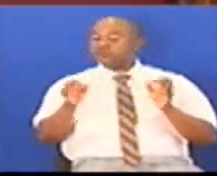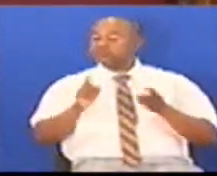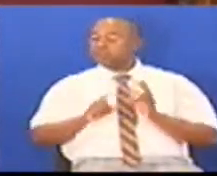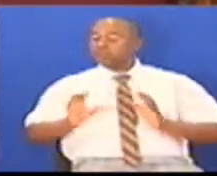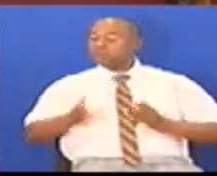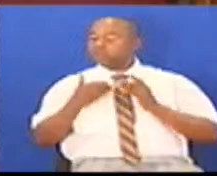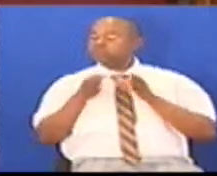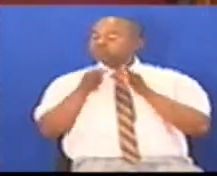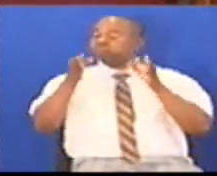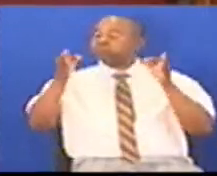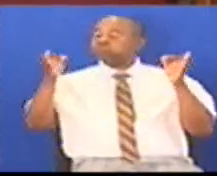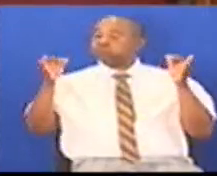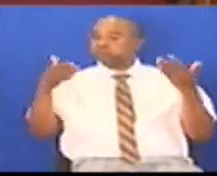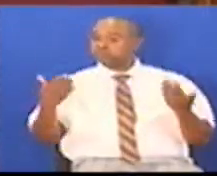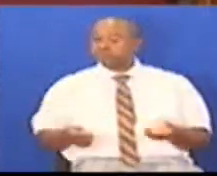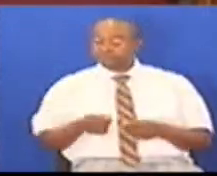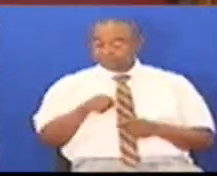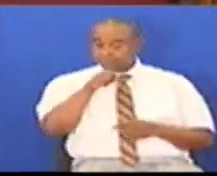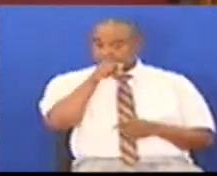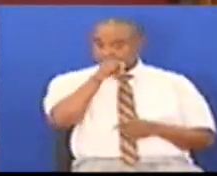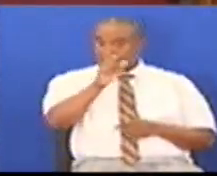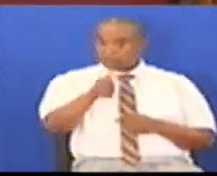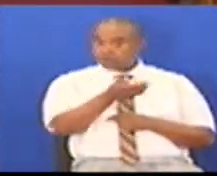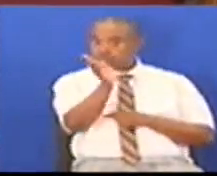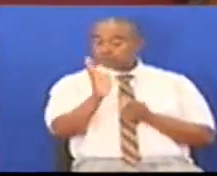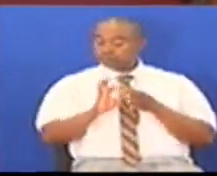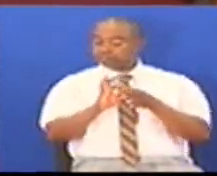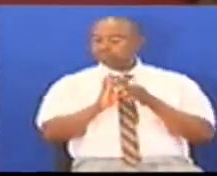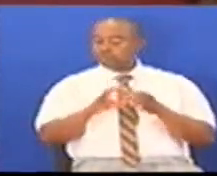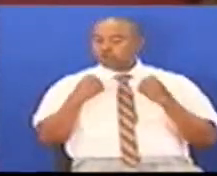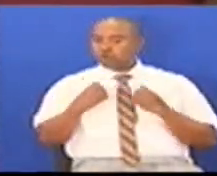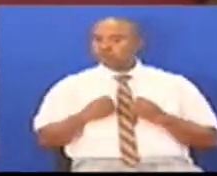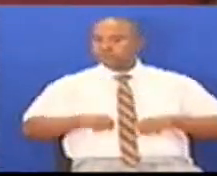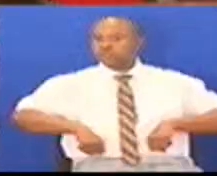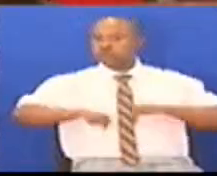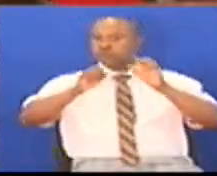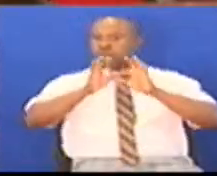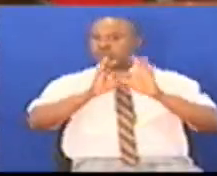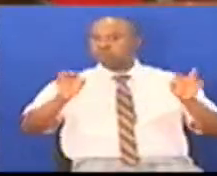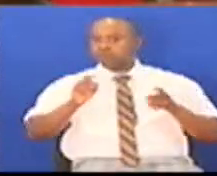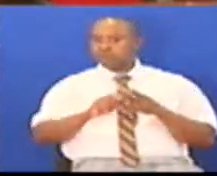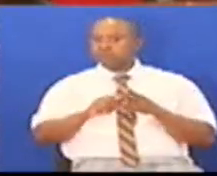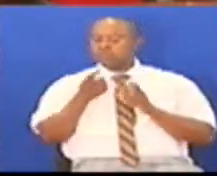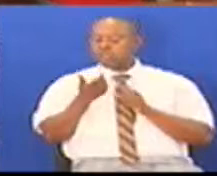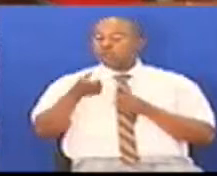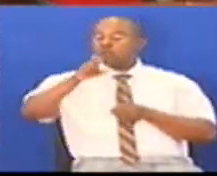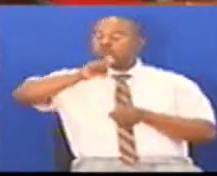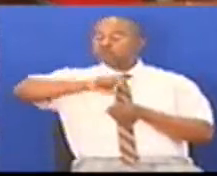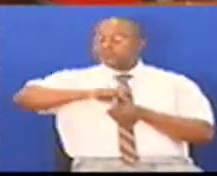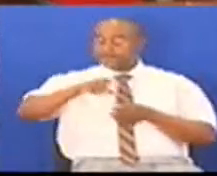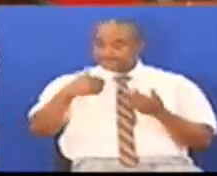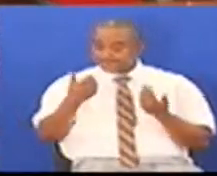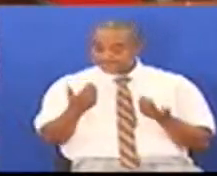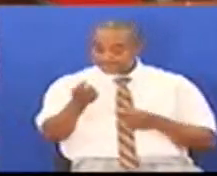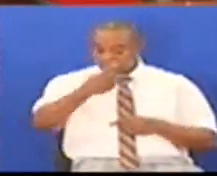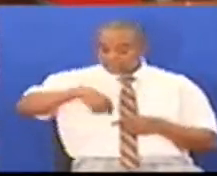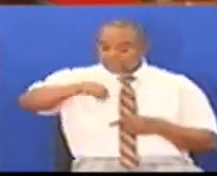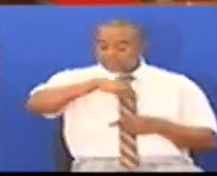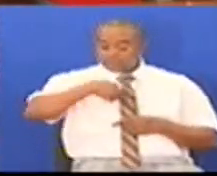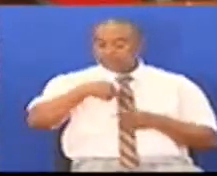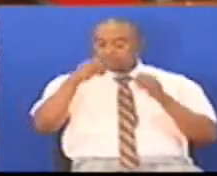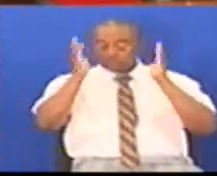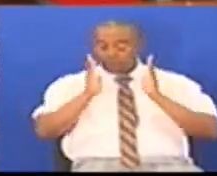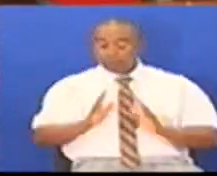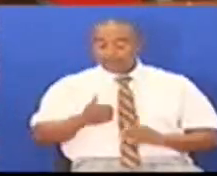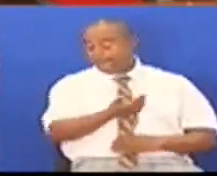maisha marefu, ili pamoja na wanaomshauri wadumishe utawala bora. Utuongezee hekima na busara sisi wabunge wa bunge